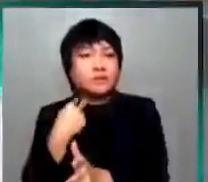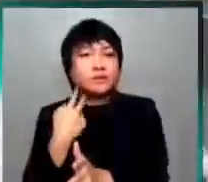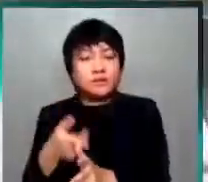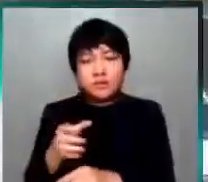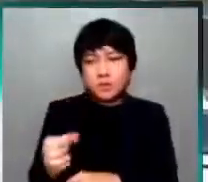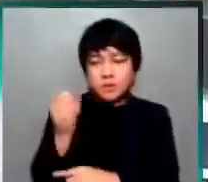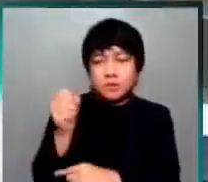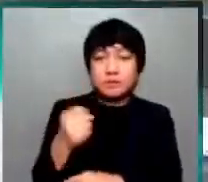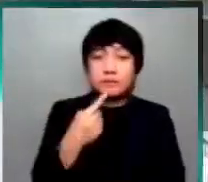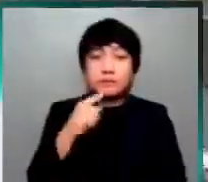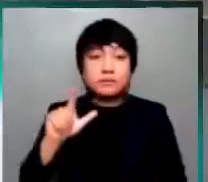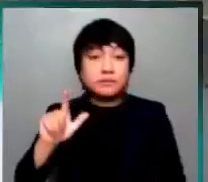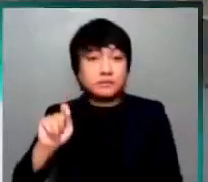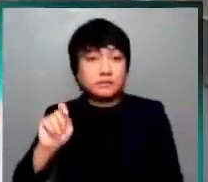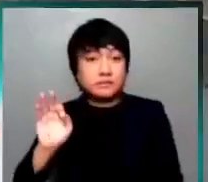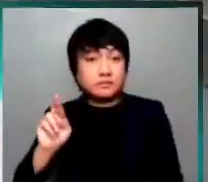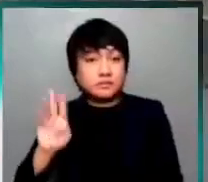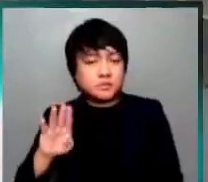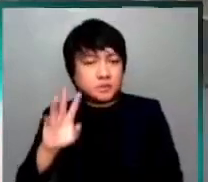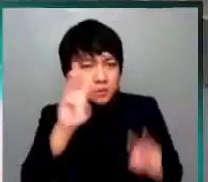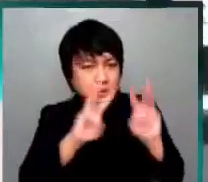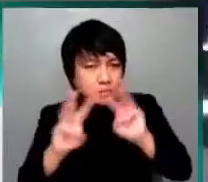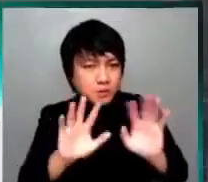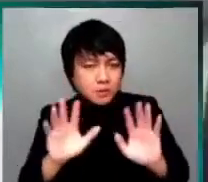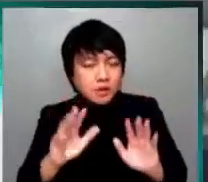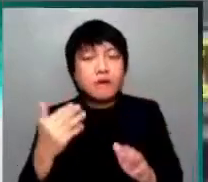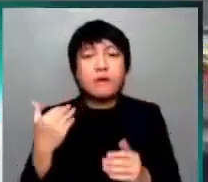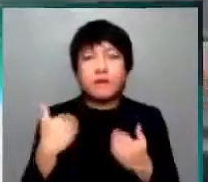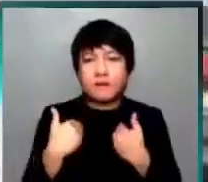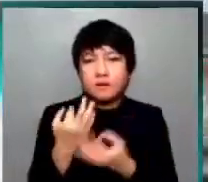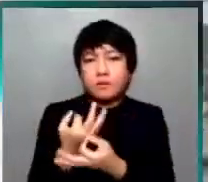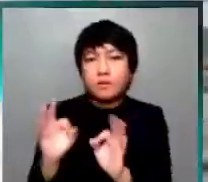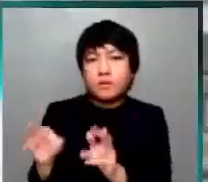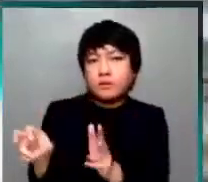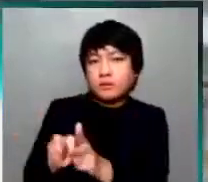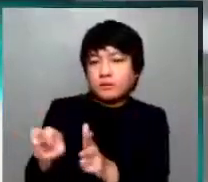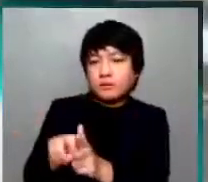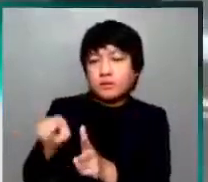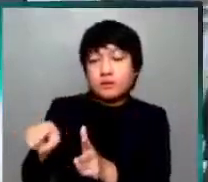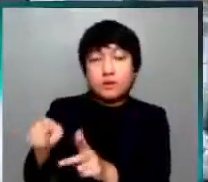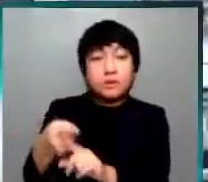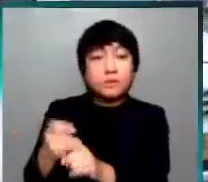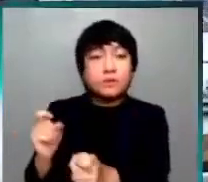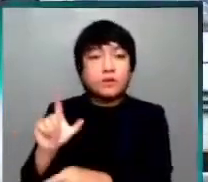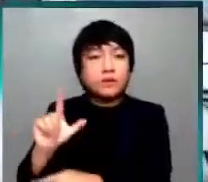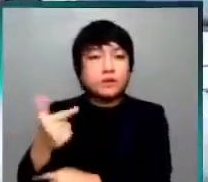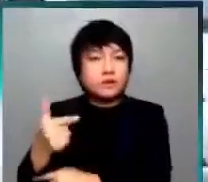sila ng mga libreng sakay galing sa mga LGU na sasapat sa 10,000